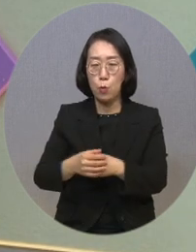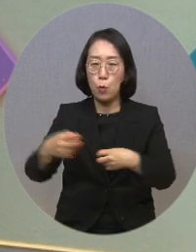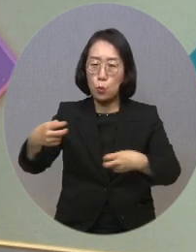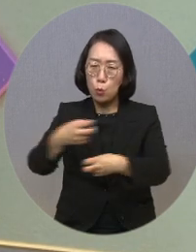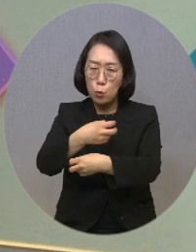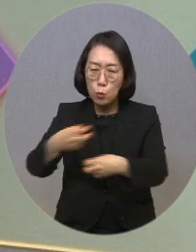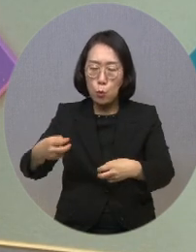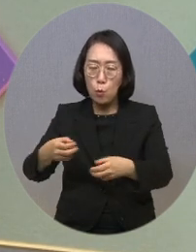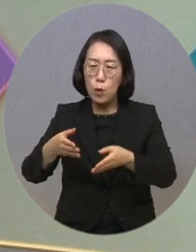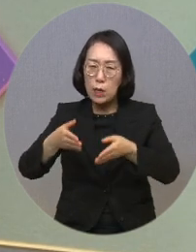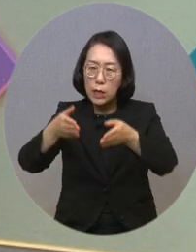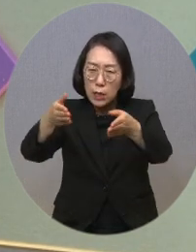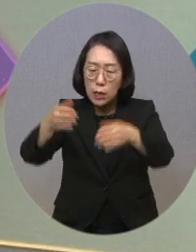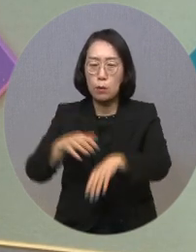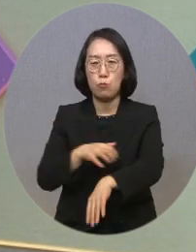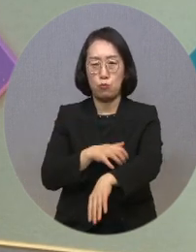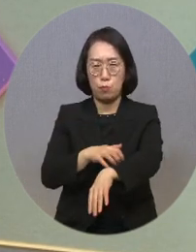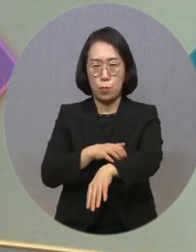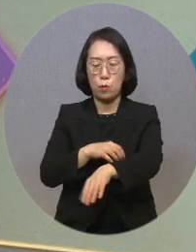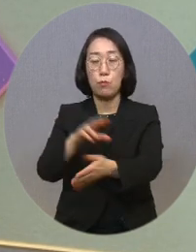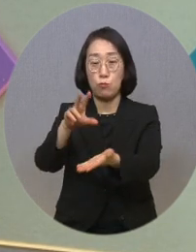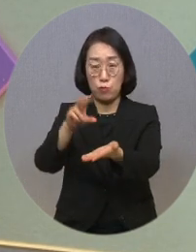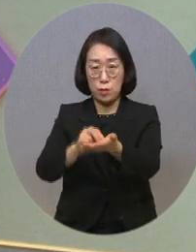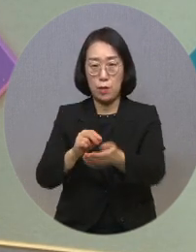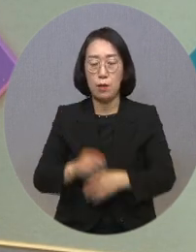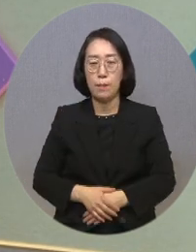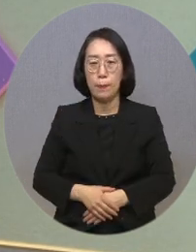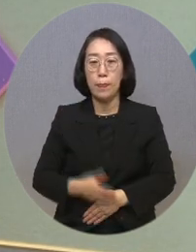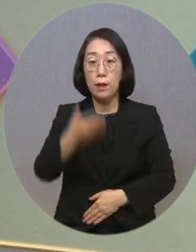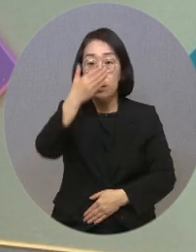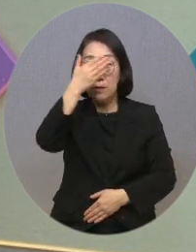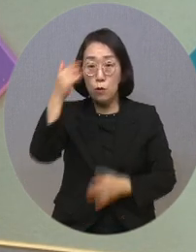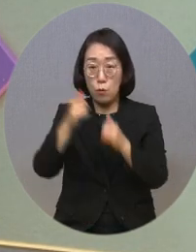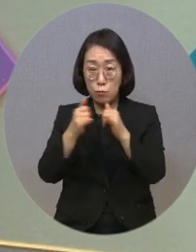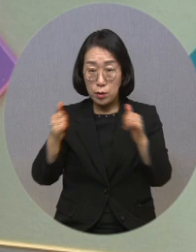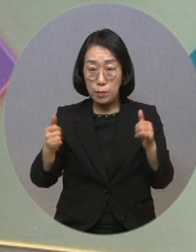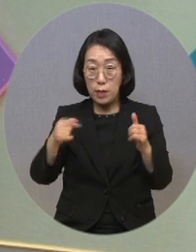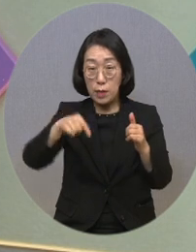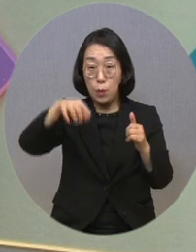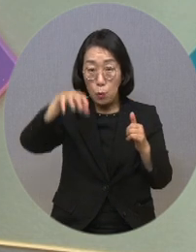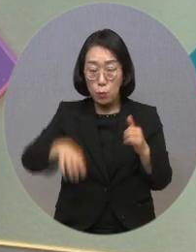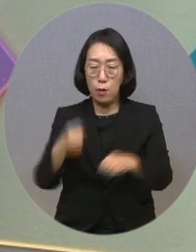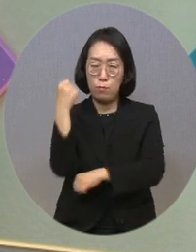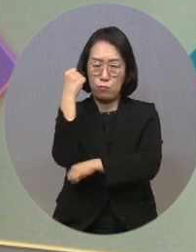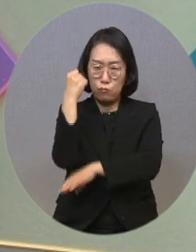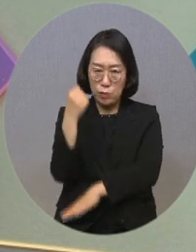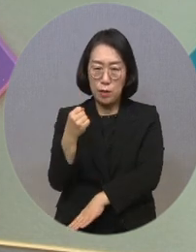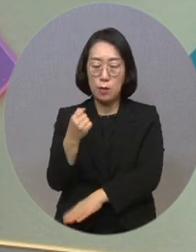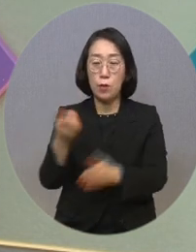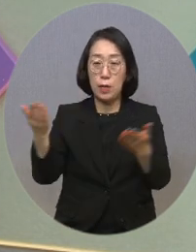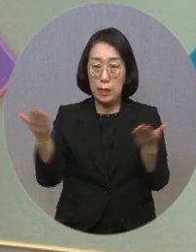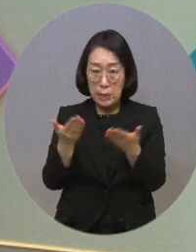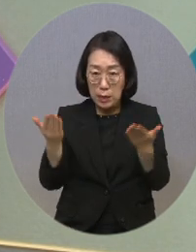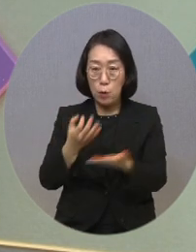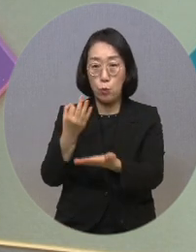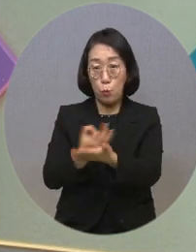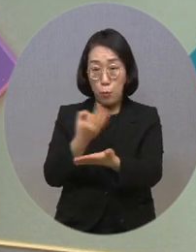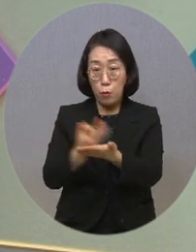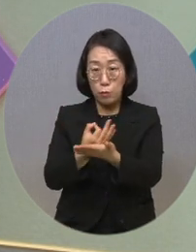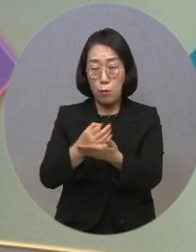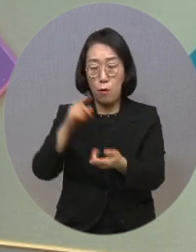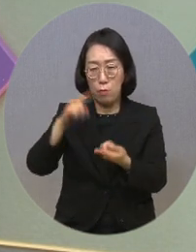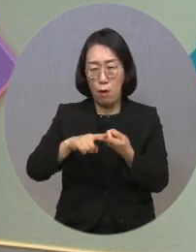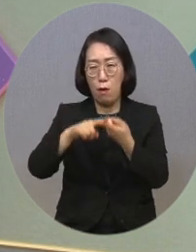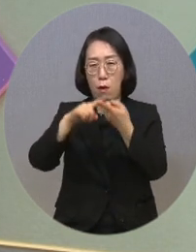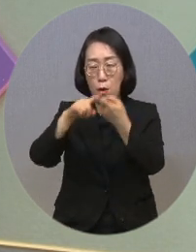그래서 어찌됐든 청년들이 좀 고향에서 일하면서 살 수 있도록 모든 정책적인 역량을